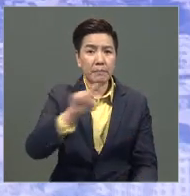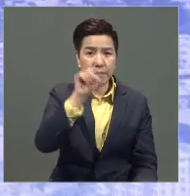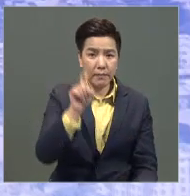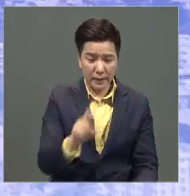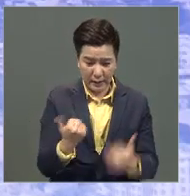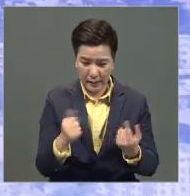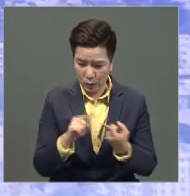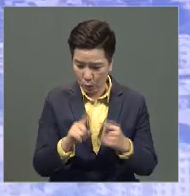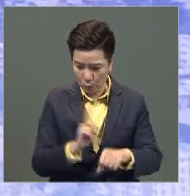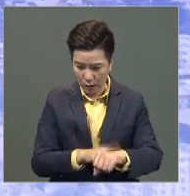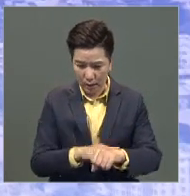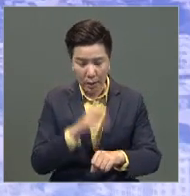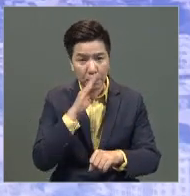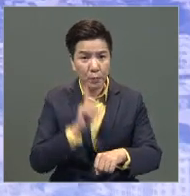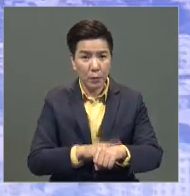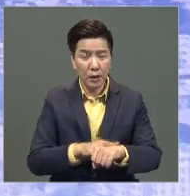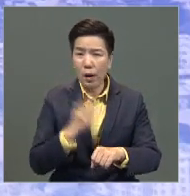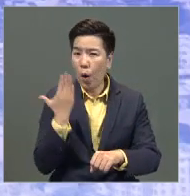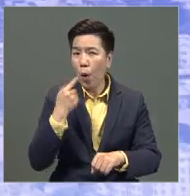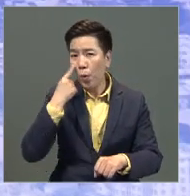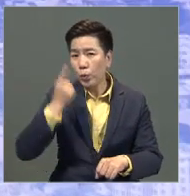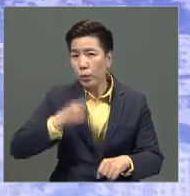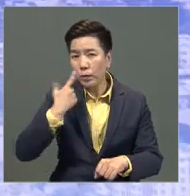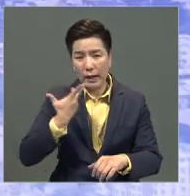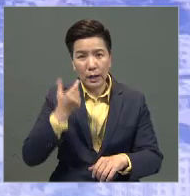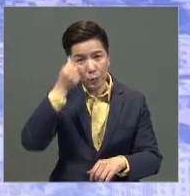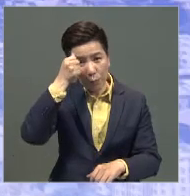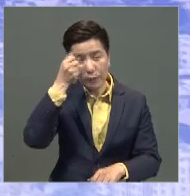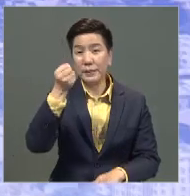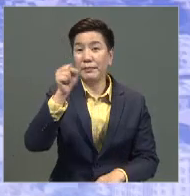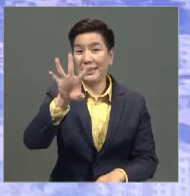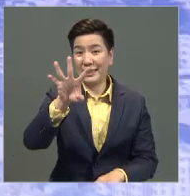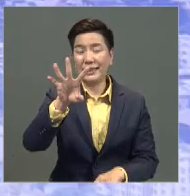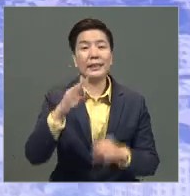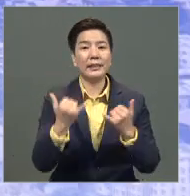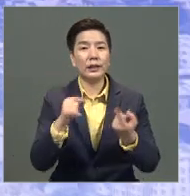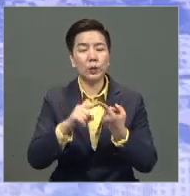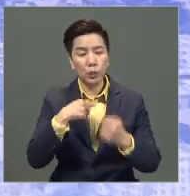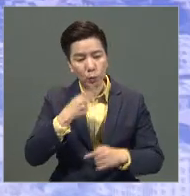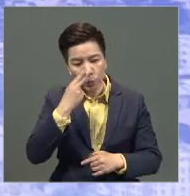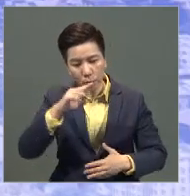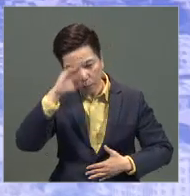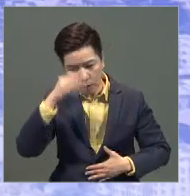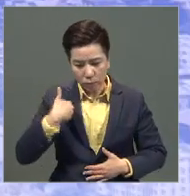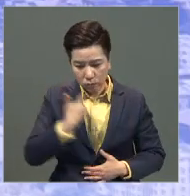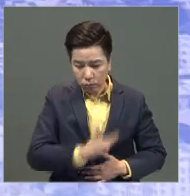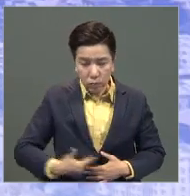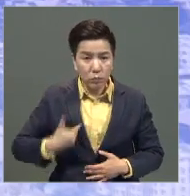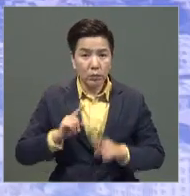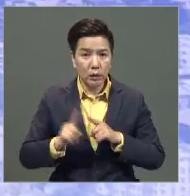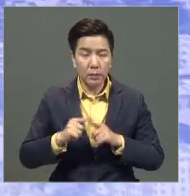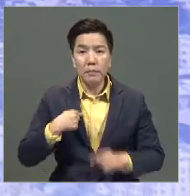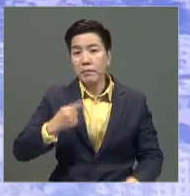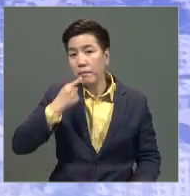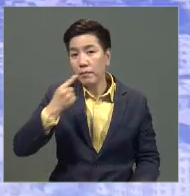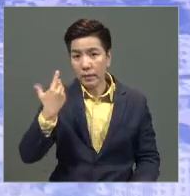ระยะเวลาประมาณสักถ้าเราใช้เวลาเดิมที่เราเคยคุยกันคือ14วันของการดูอาการต่างๆเหล่านี้นะครับก็คงจะพอบอก